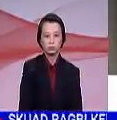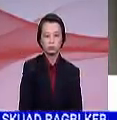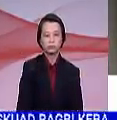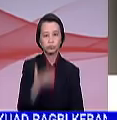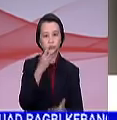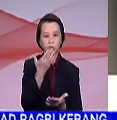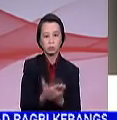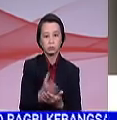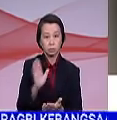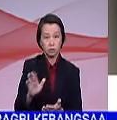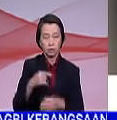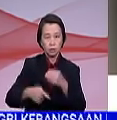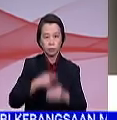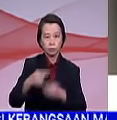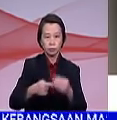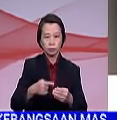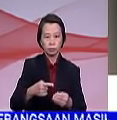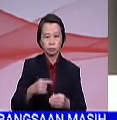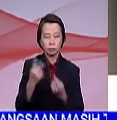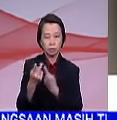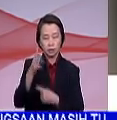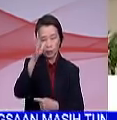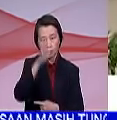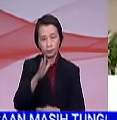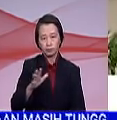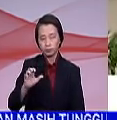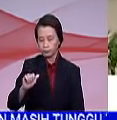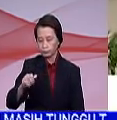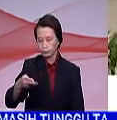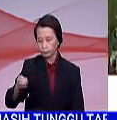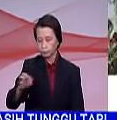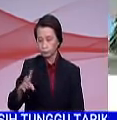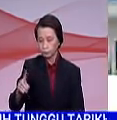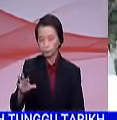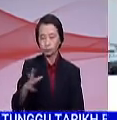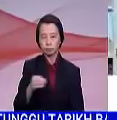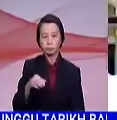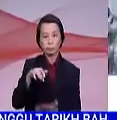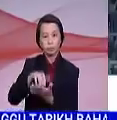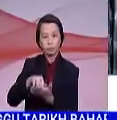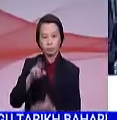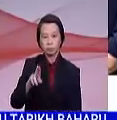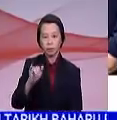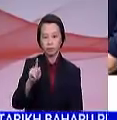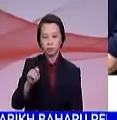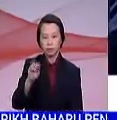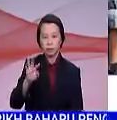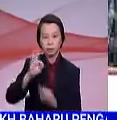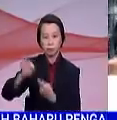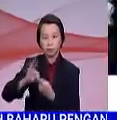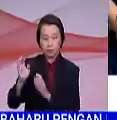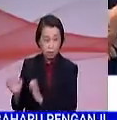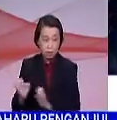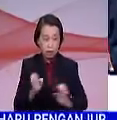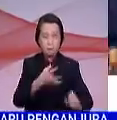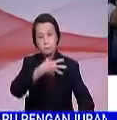Sebaik dimaklumkan mengenai keadaan ayah, Ahmad Faris Fahmi yang sedang menuntut di UiTM Pulau Pinang bergegas